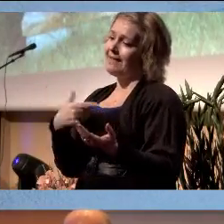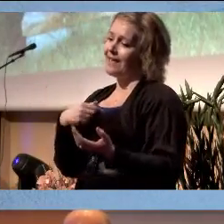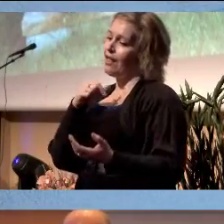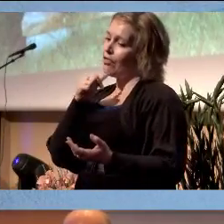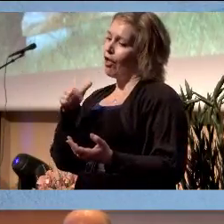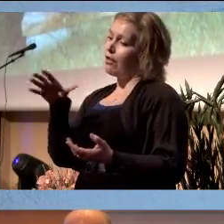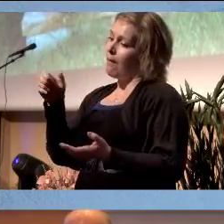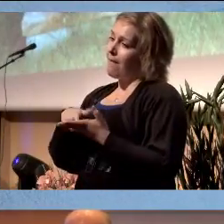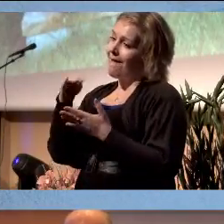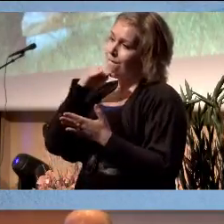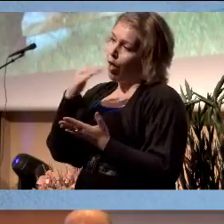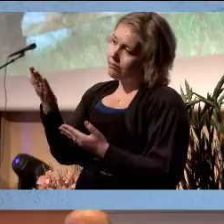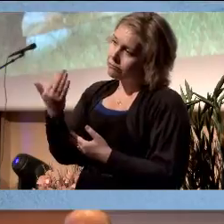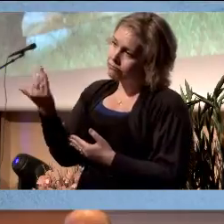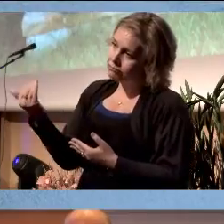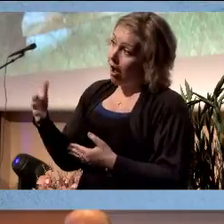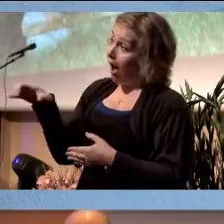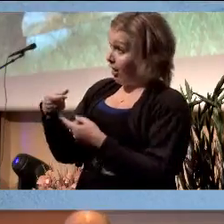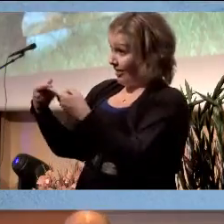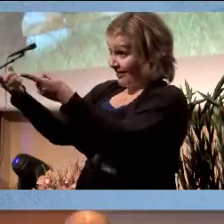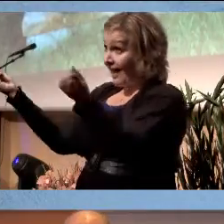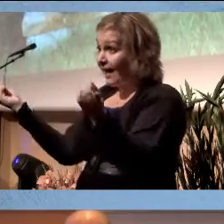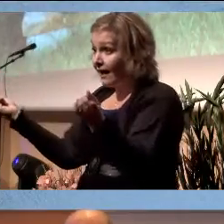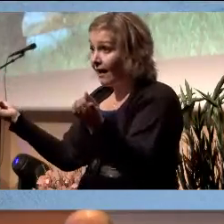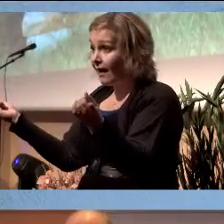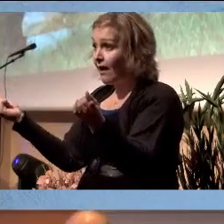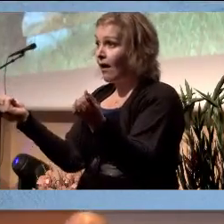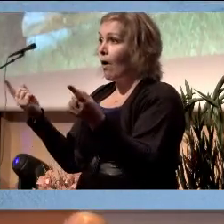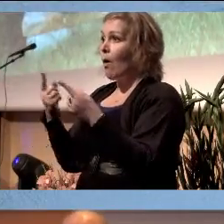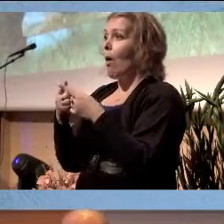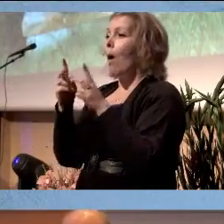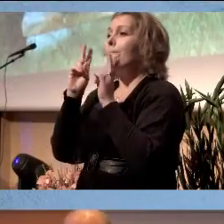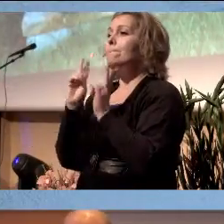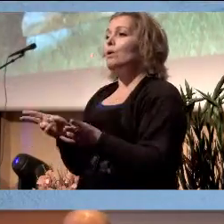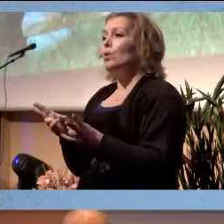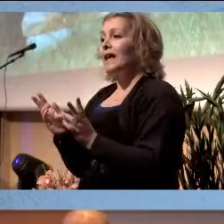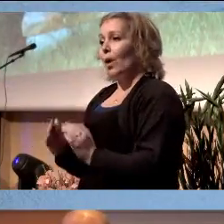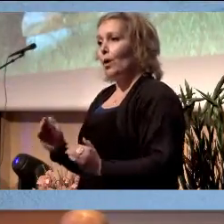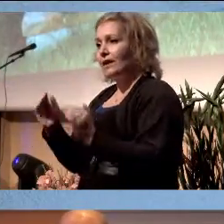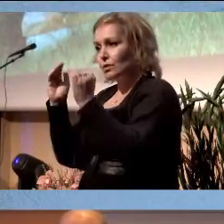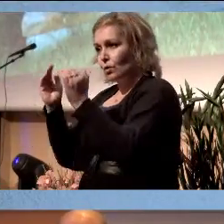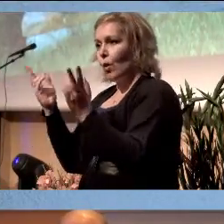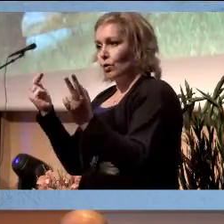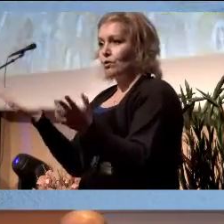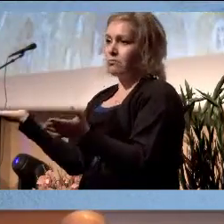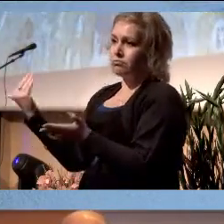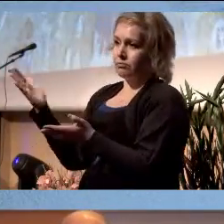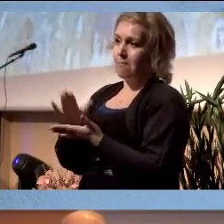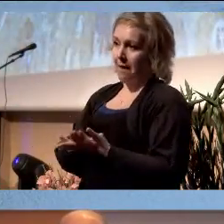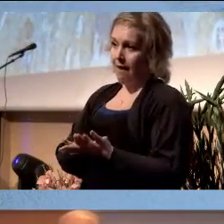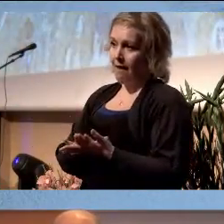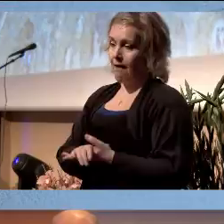må ta folk med, alle dere, og vi må ta brukerorganisasjonene med.